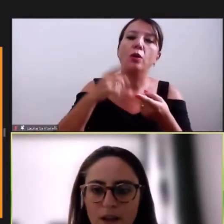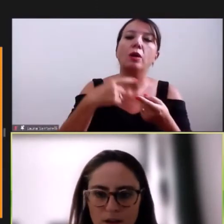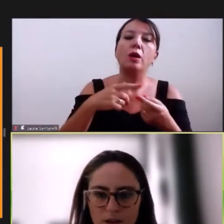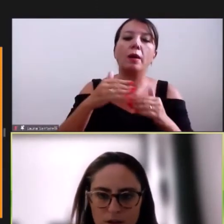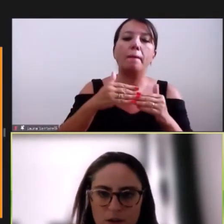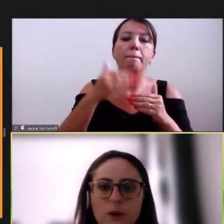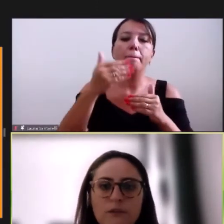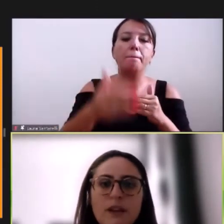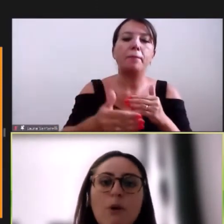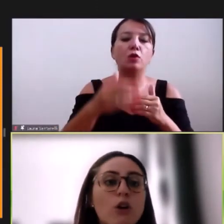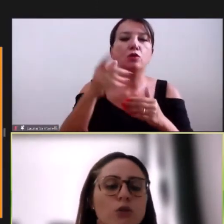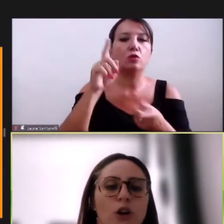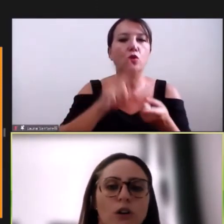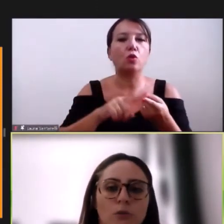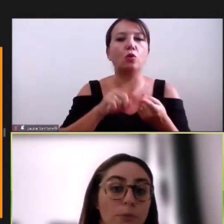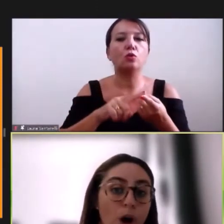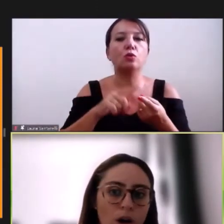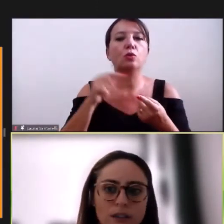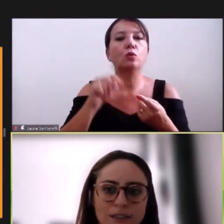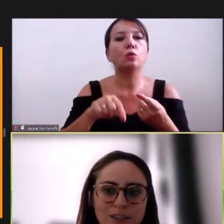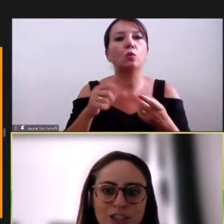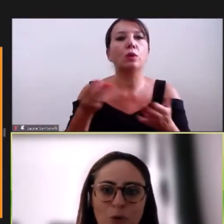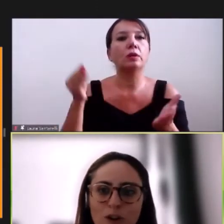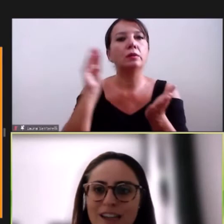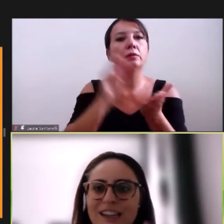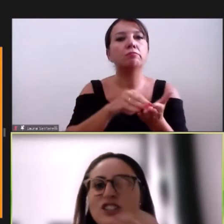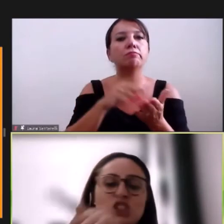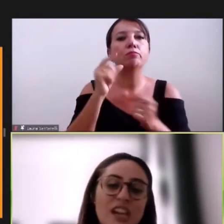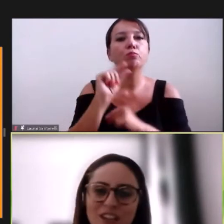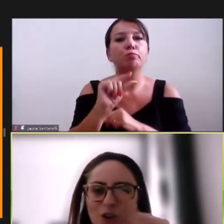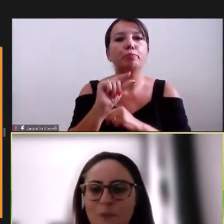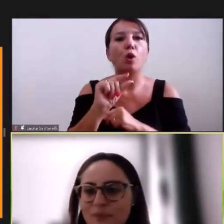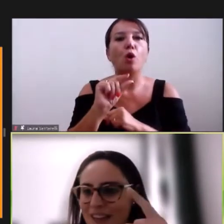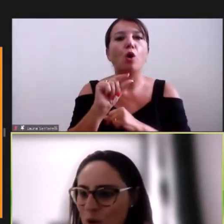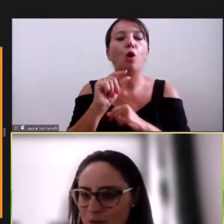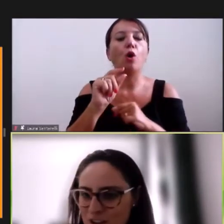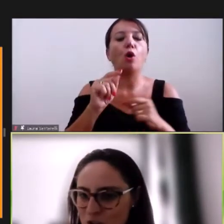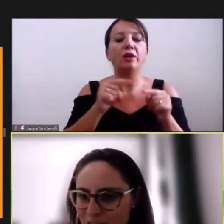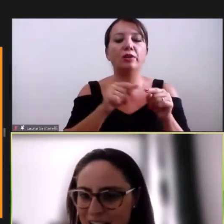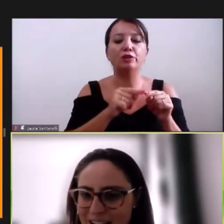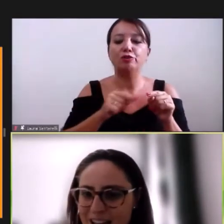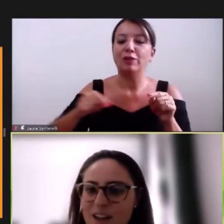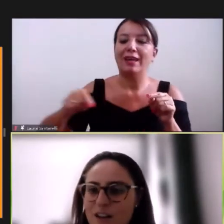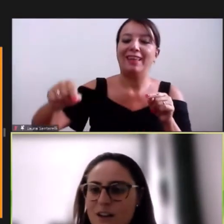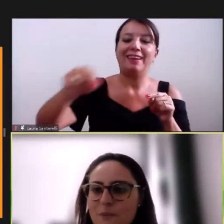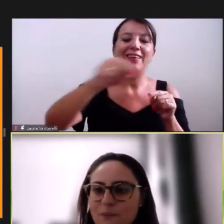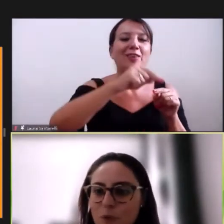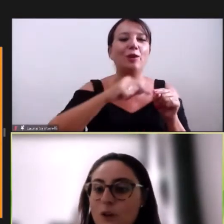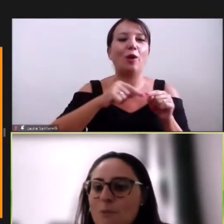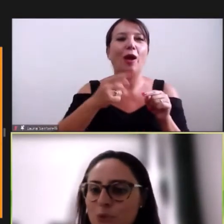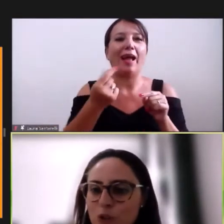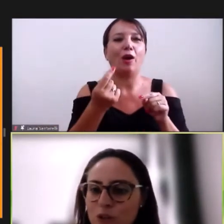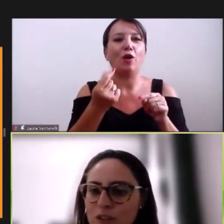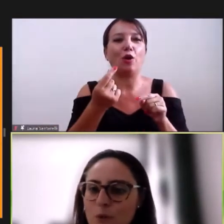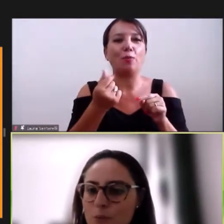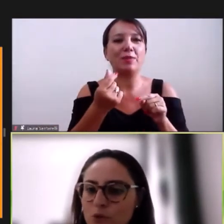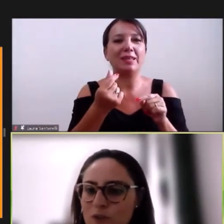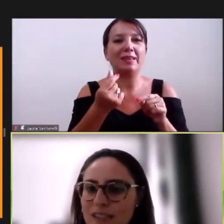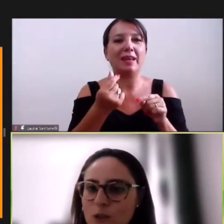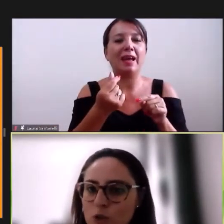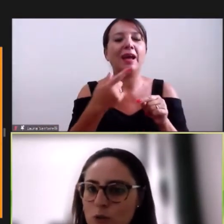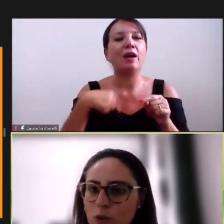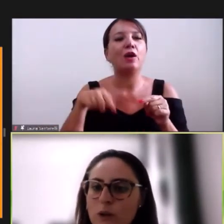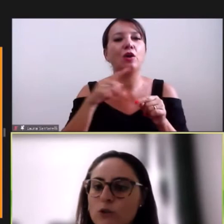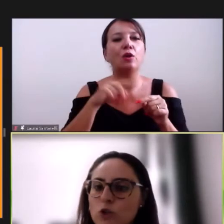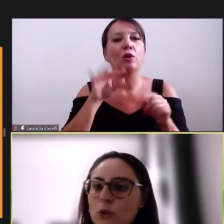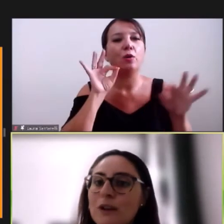post-consumo. Qui vi riporto un po' il cerchio dell'economia circolare. Noi appunto adottiamo il punto di